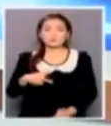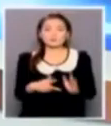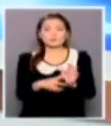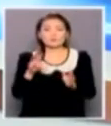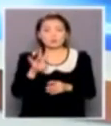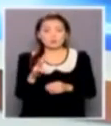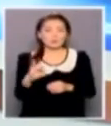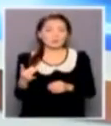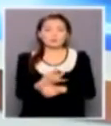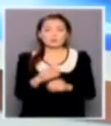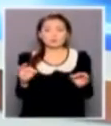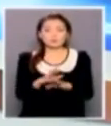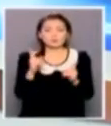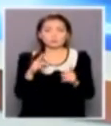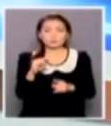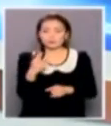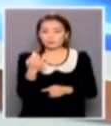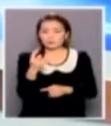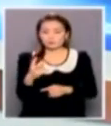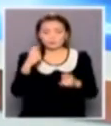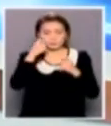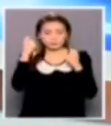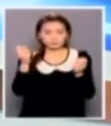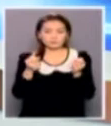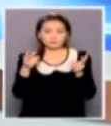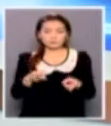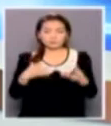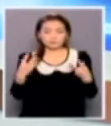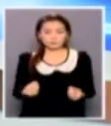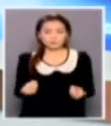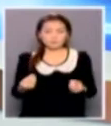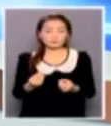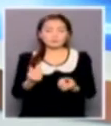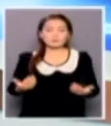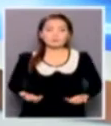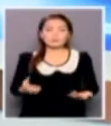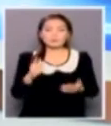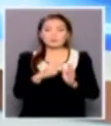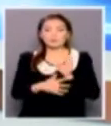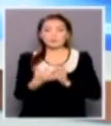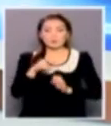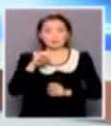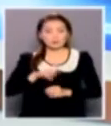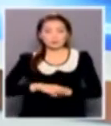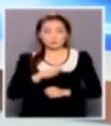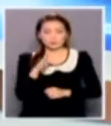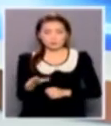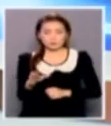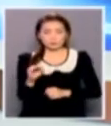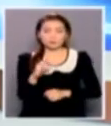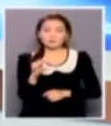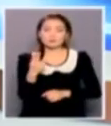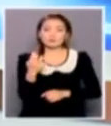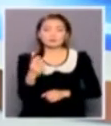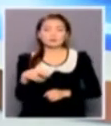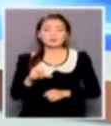28 қараша тұңғиық жырдың тұнығы жұмекен ақынның дүние дидарын ашқан күн. Шайыр көзі тірі болса 85 жасқа толар еді. Жұмекен